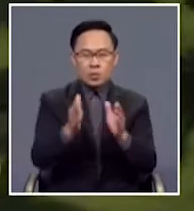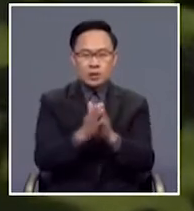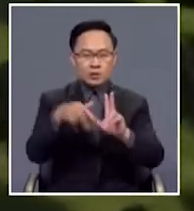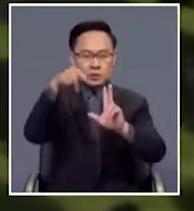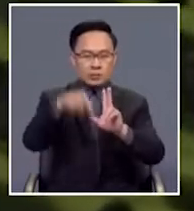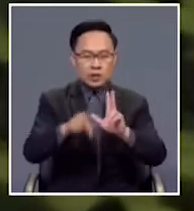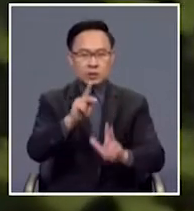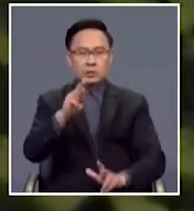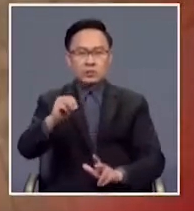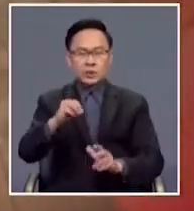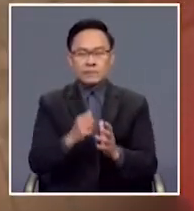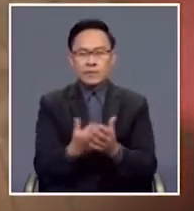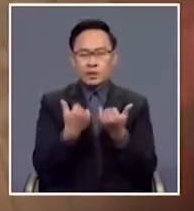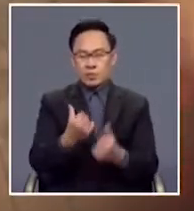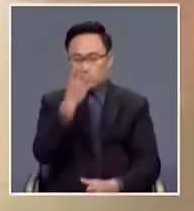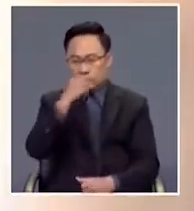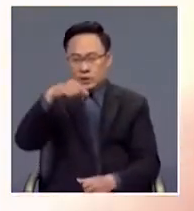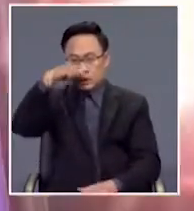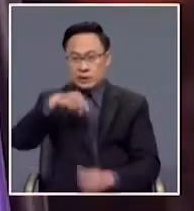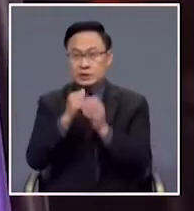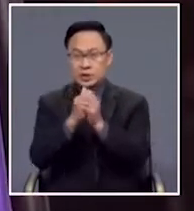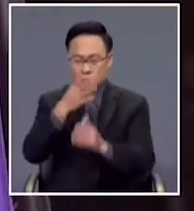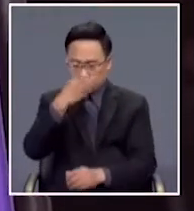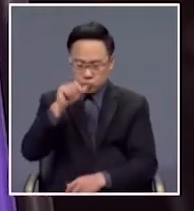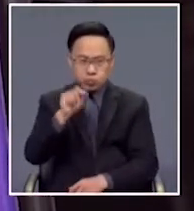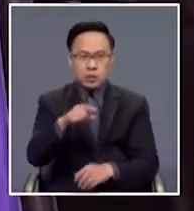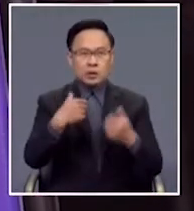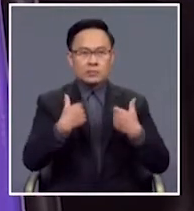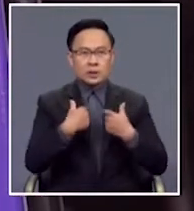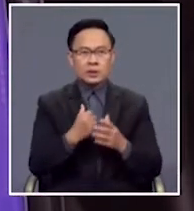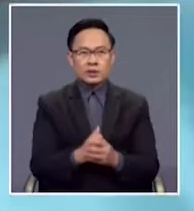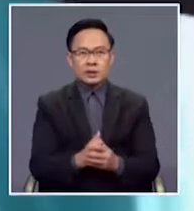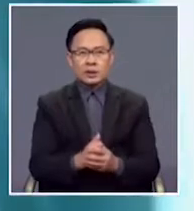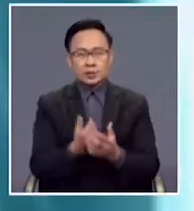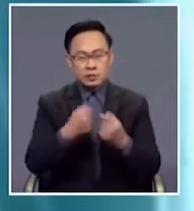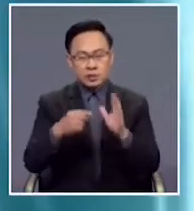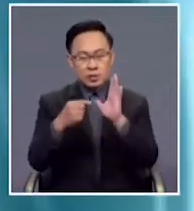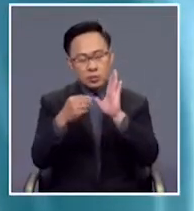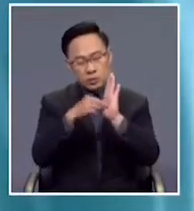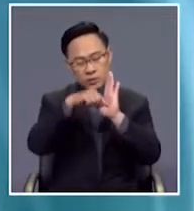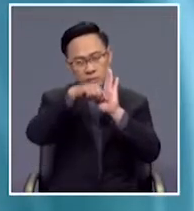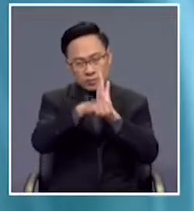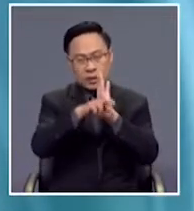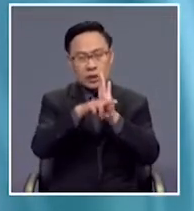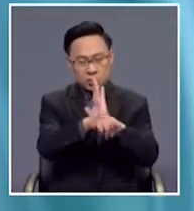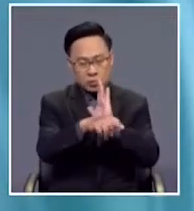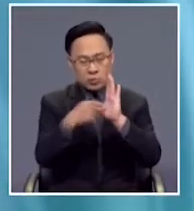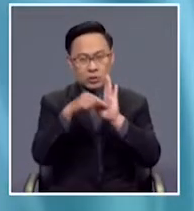รอีกทั้งมีรถไฟไทยจีนและรถไฟความเร็วสูง2เส้นทางกรุงเทพระยองและกรุงเทพ